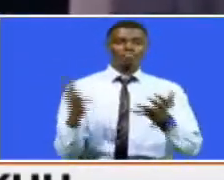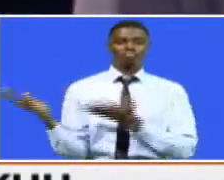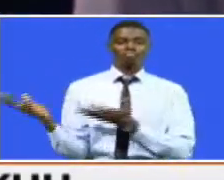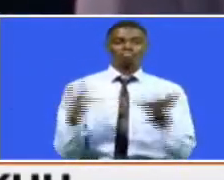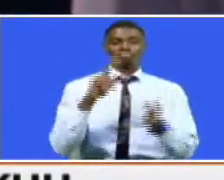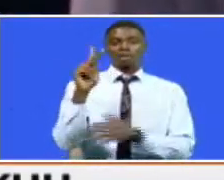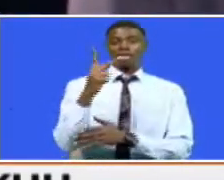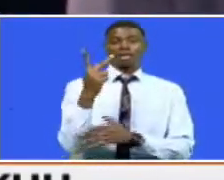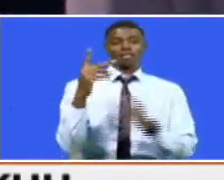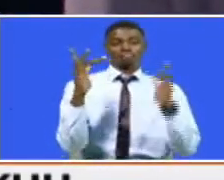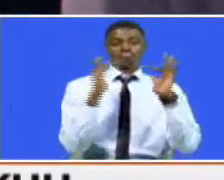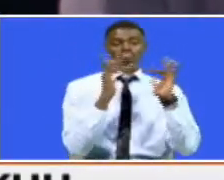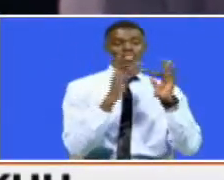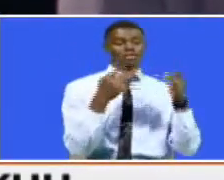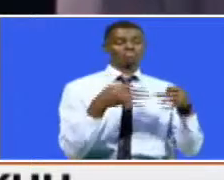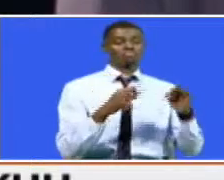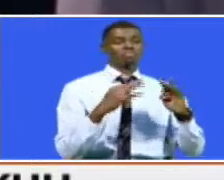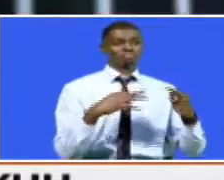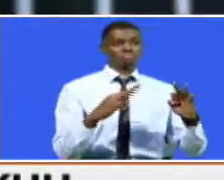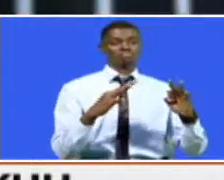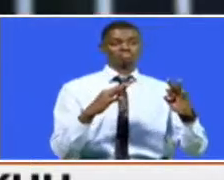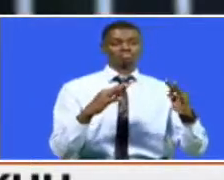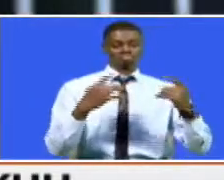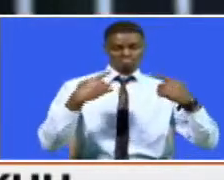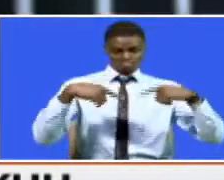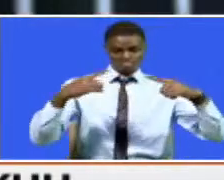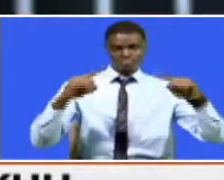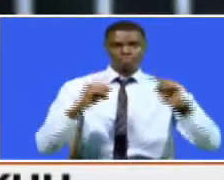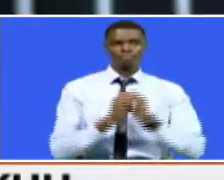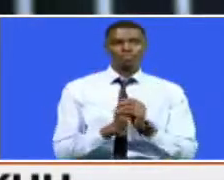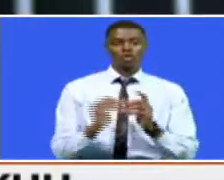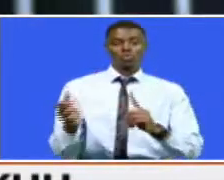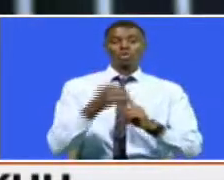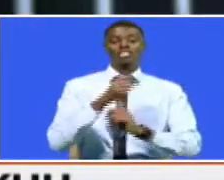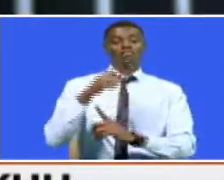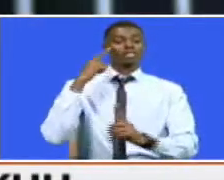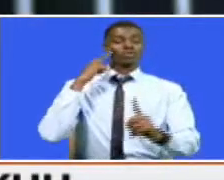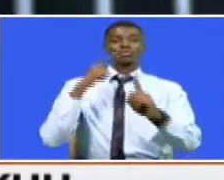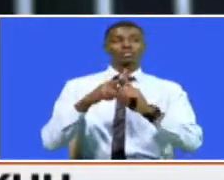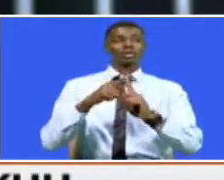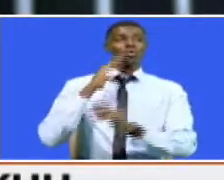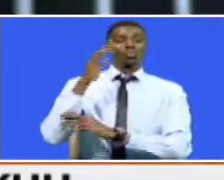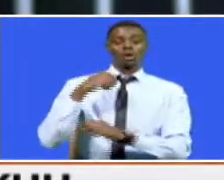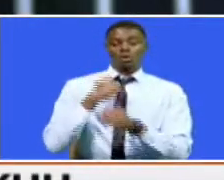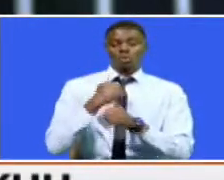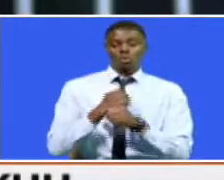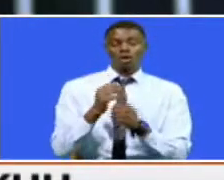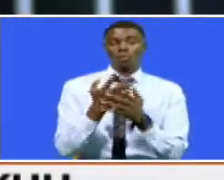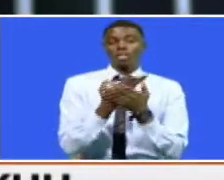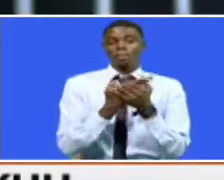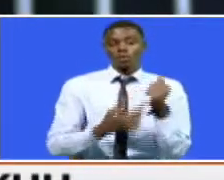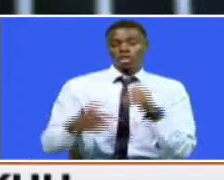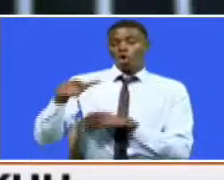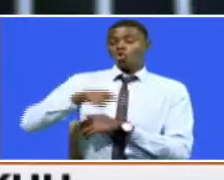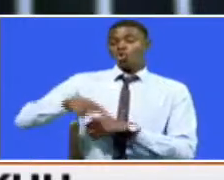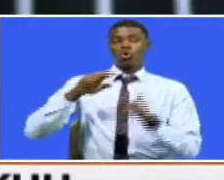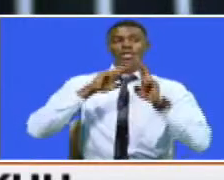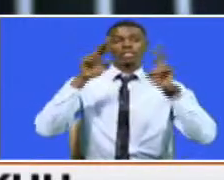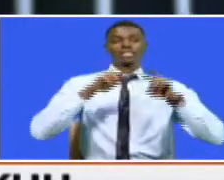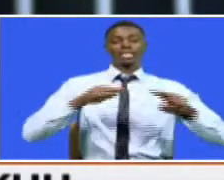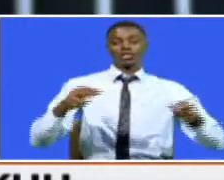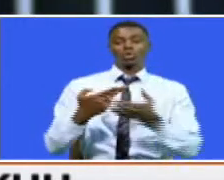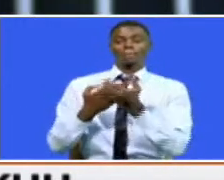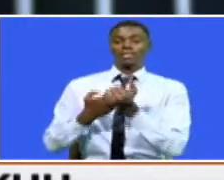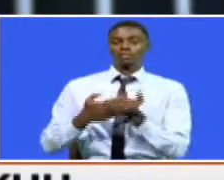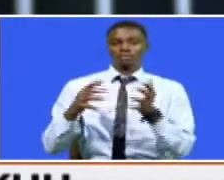wakenya intaneti ya bure uhai. To realize these goals, we will work with both local and international partners